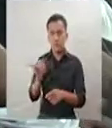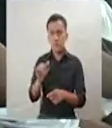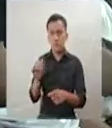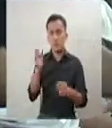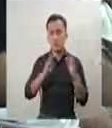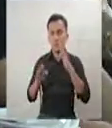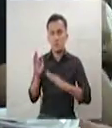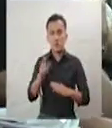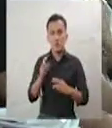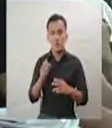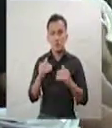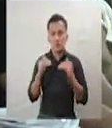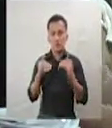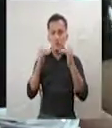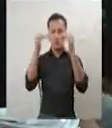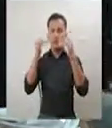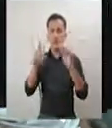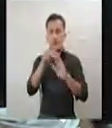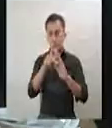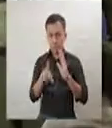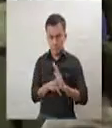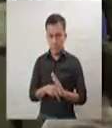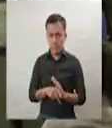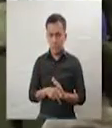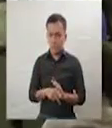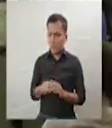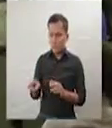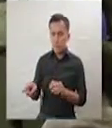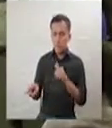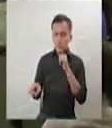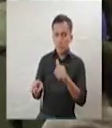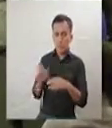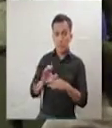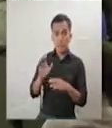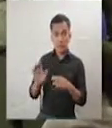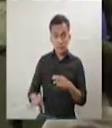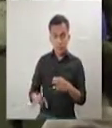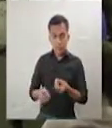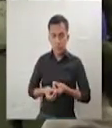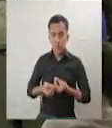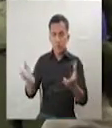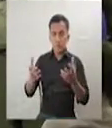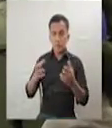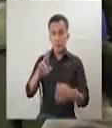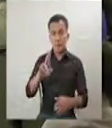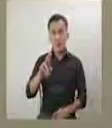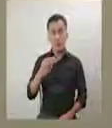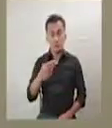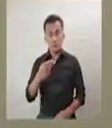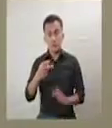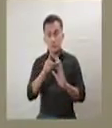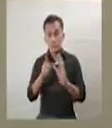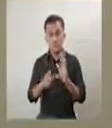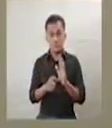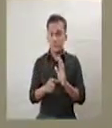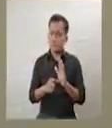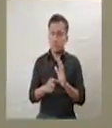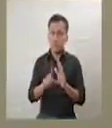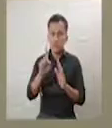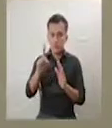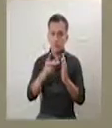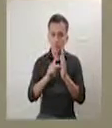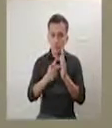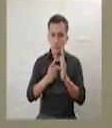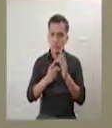po ganap na pagpapatupad ng reproductive health law ay isang susing dahilan na patuloy na namamatay ang mga kabaro